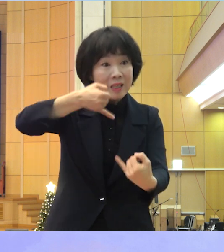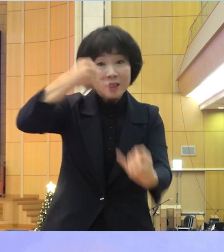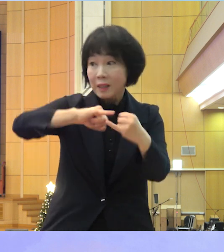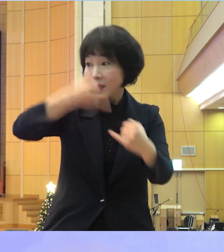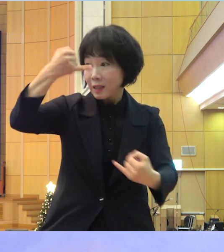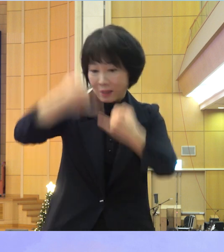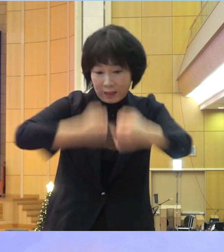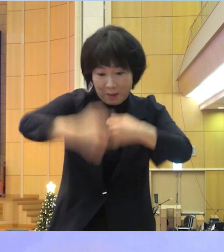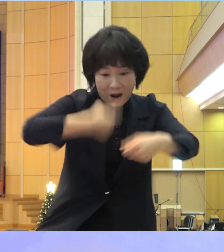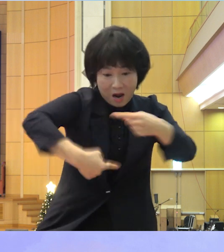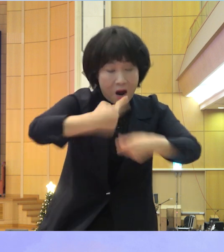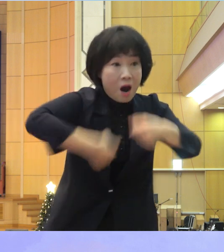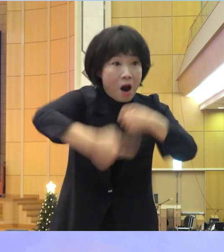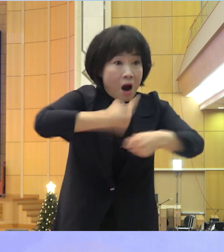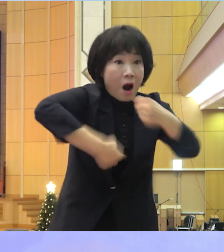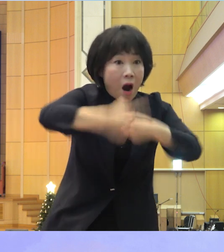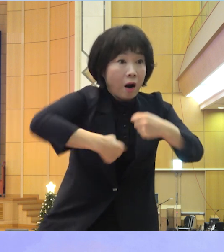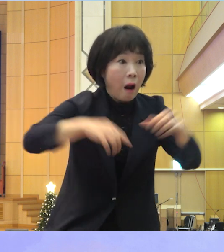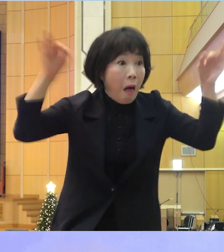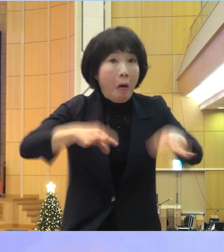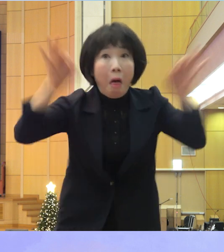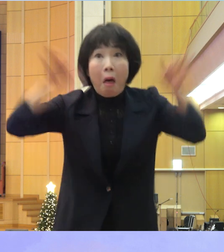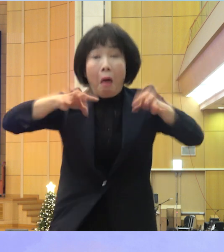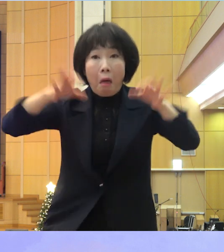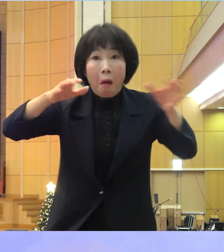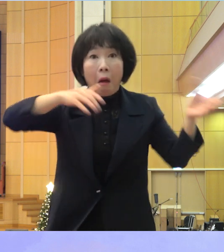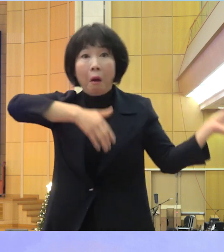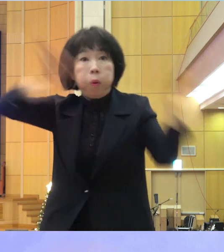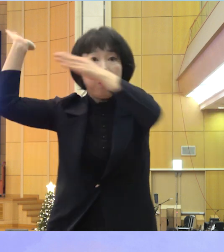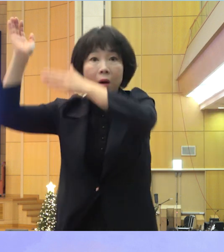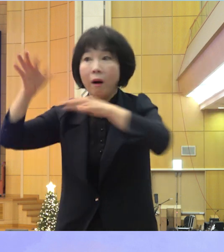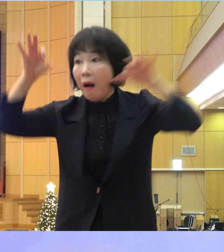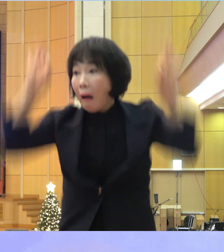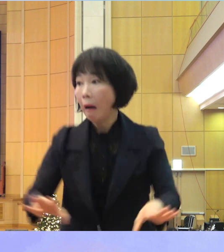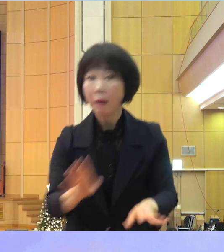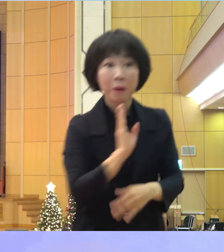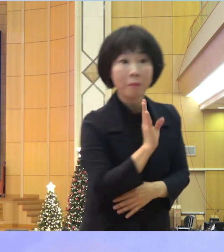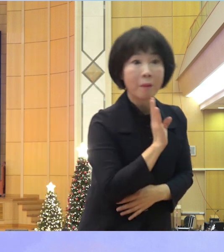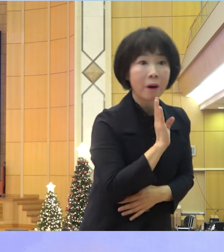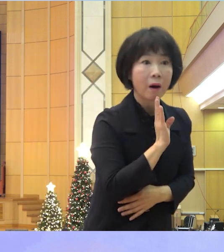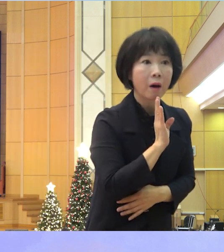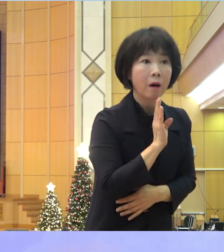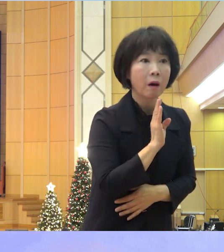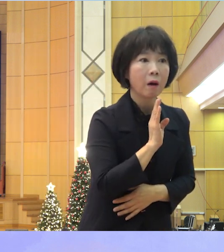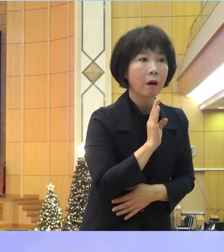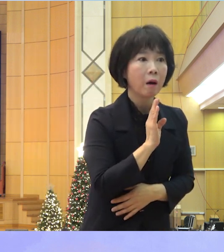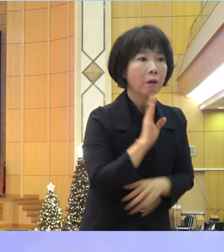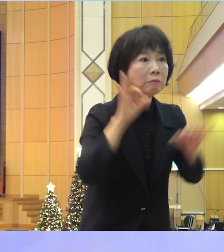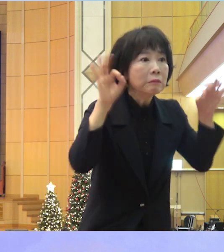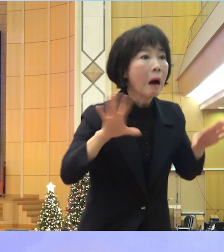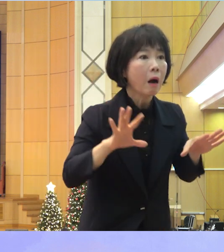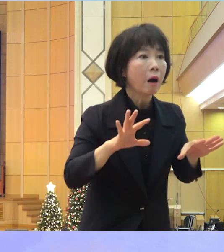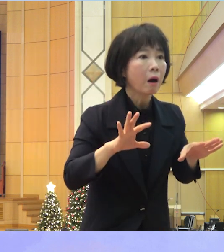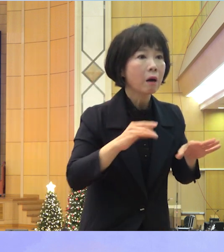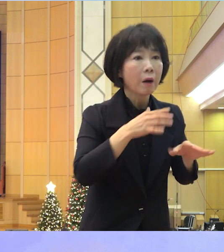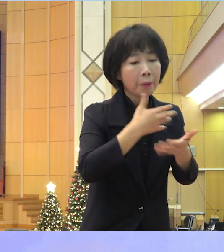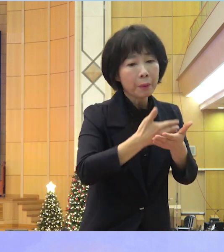겁니다. 그렇게 빨리 세월이 지나갔다. 저희 어렸을